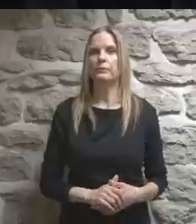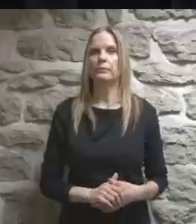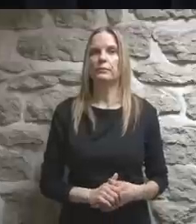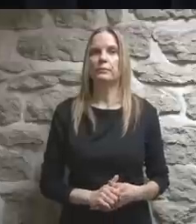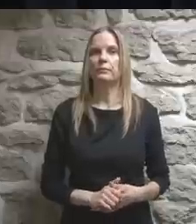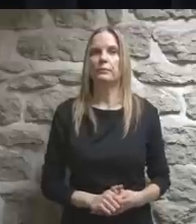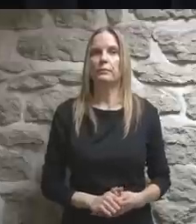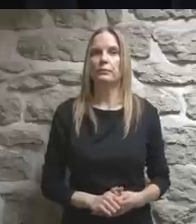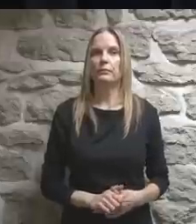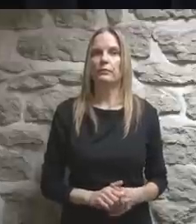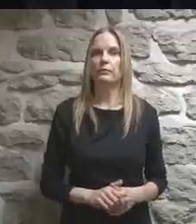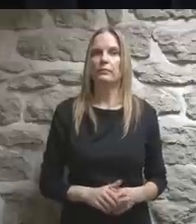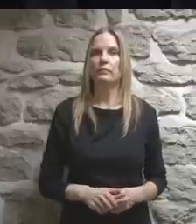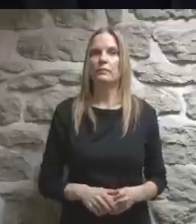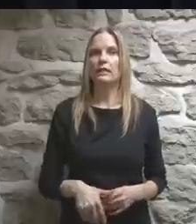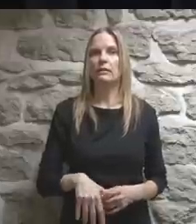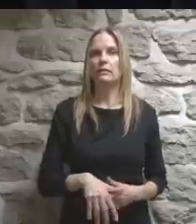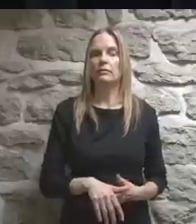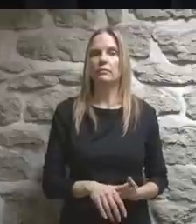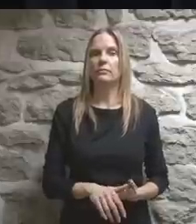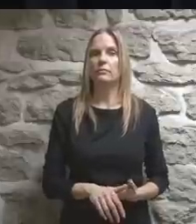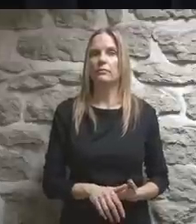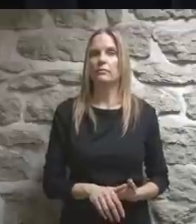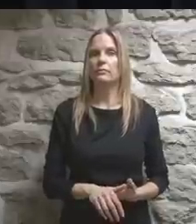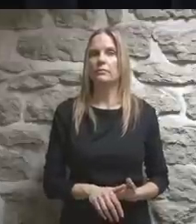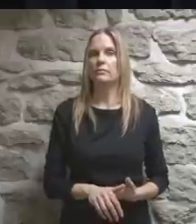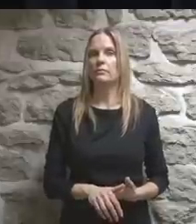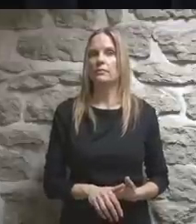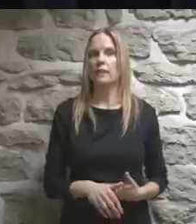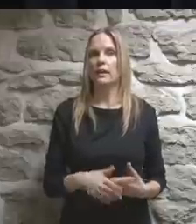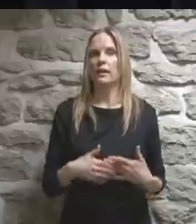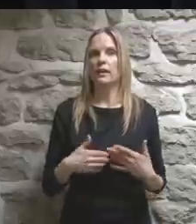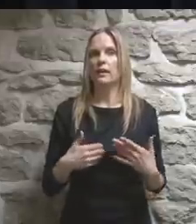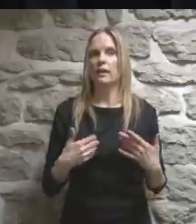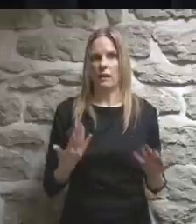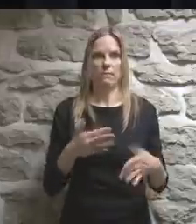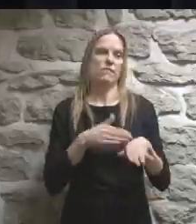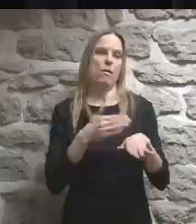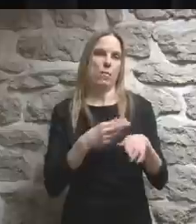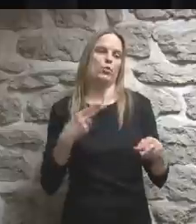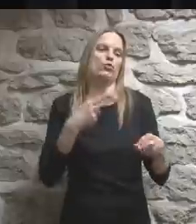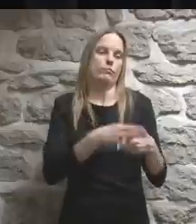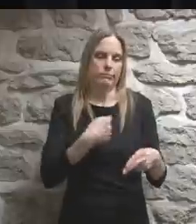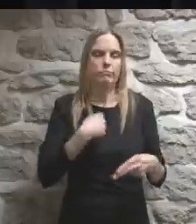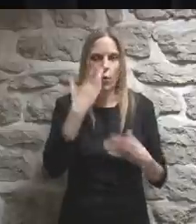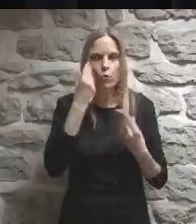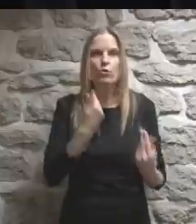võivad tekitada täiendavaid pingeid. Nii, aga jah, vabandust selle unustus.